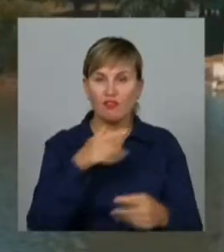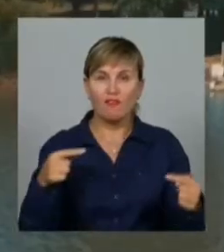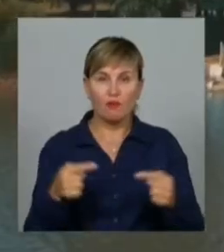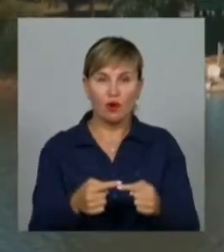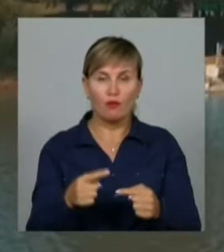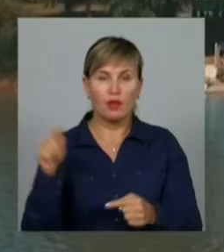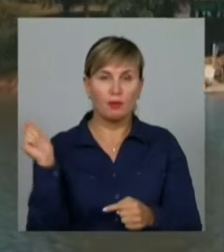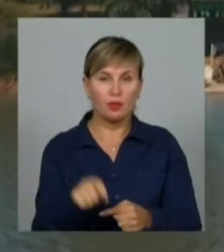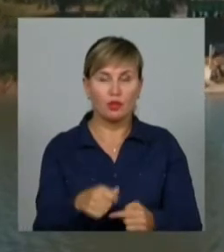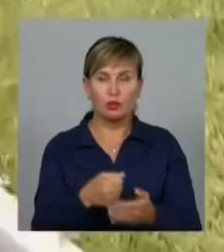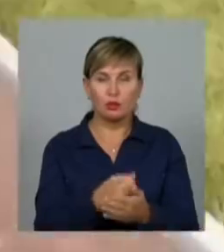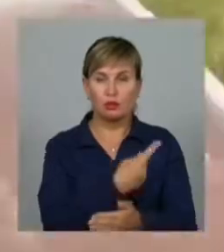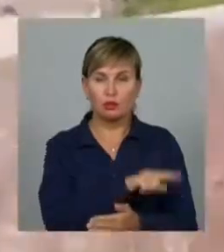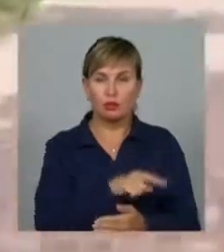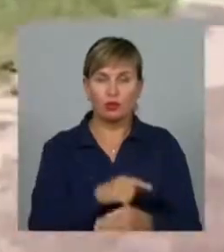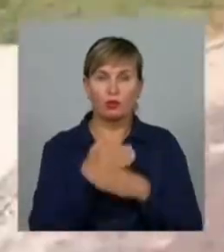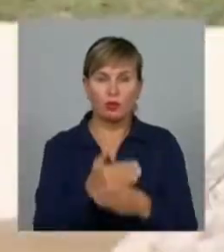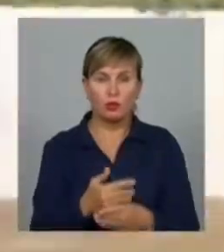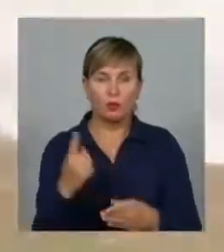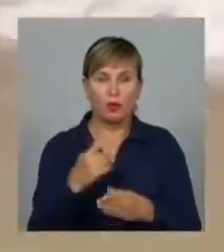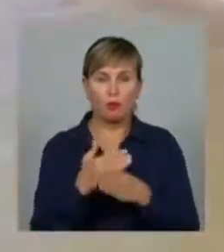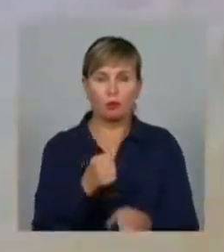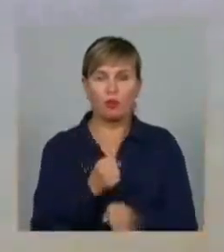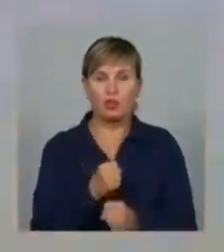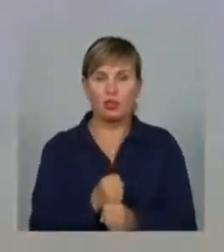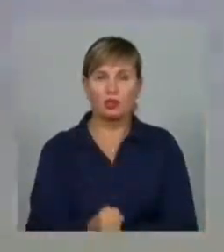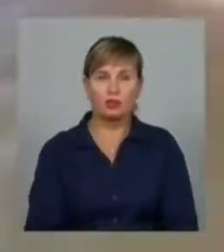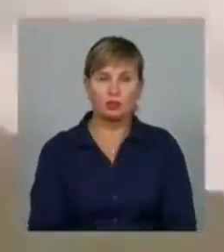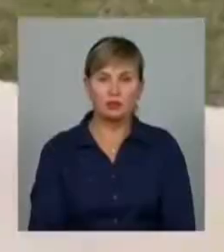До прибытия скорой специалист оказал первую помощь.